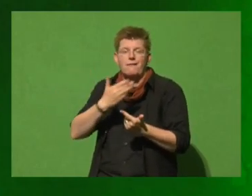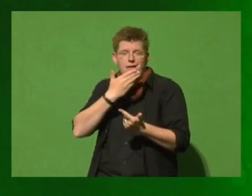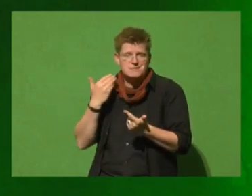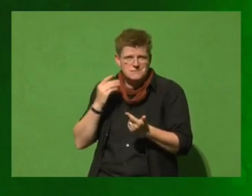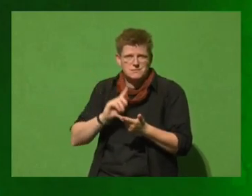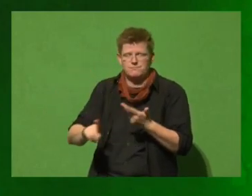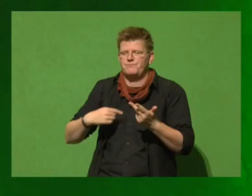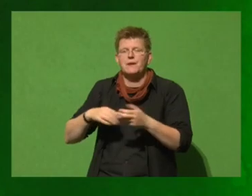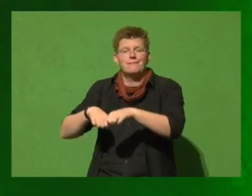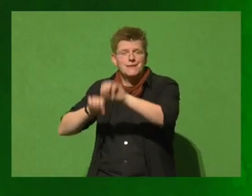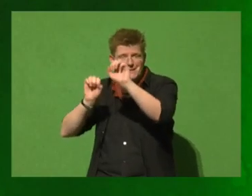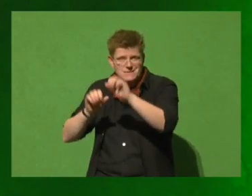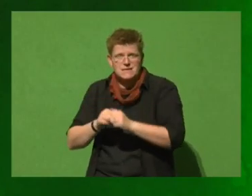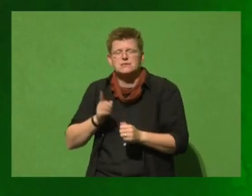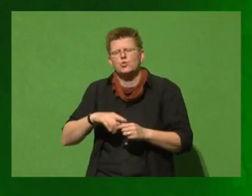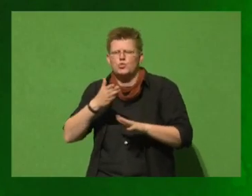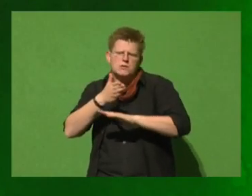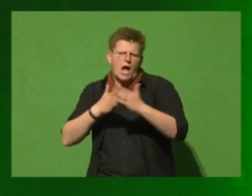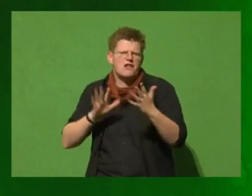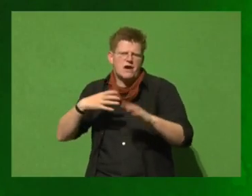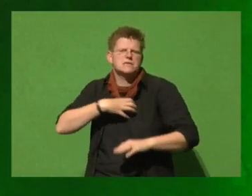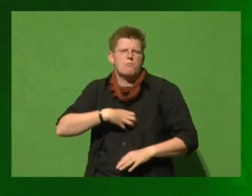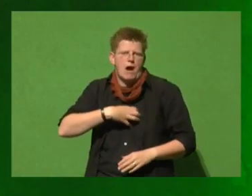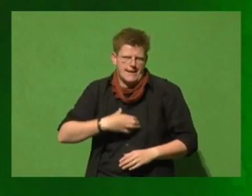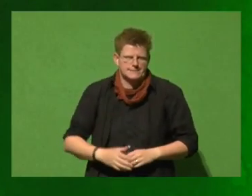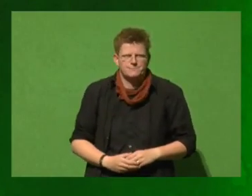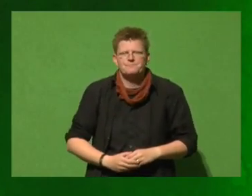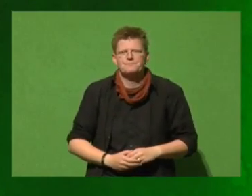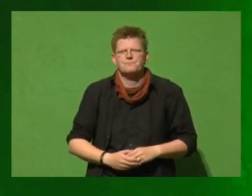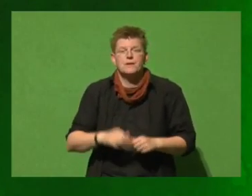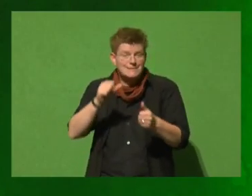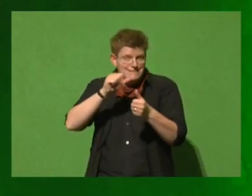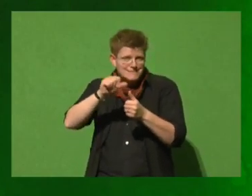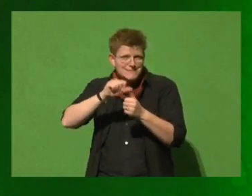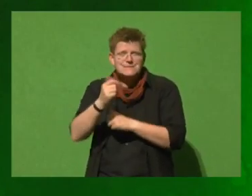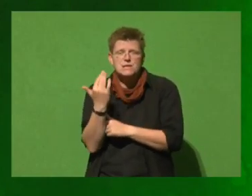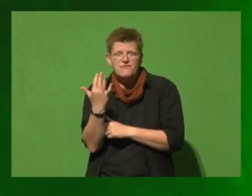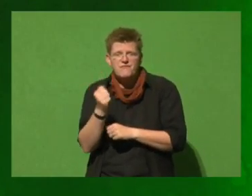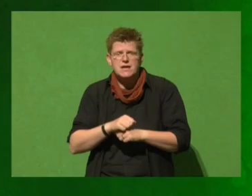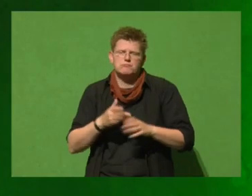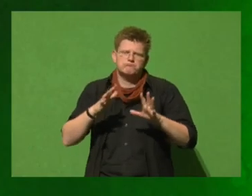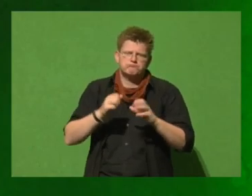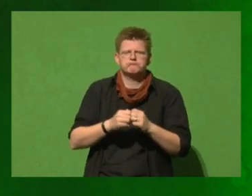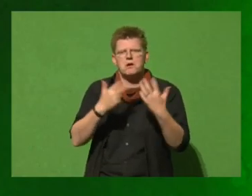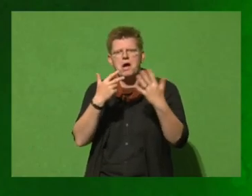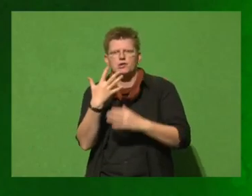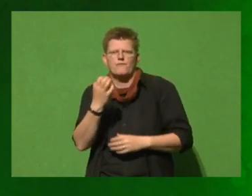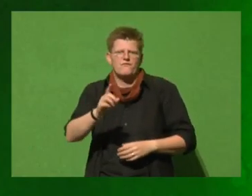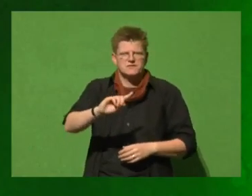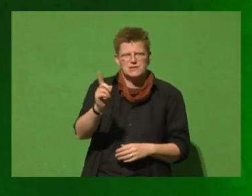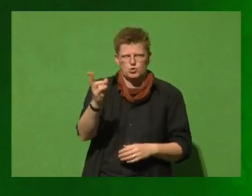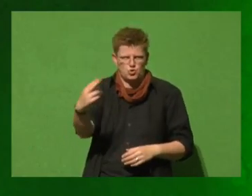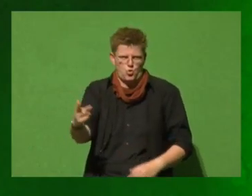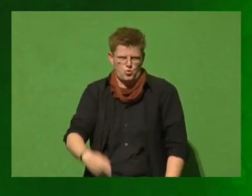Niedersachsen und zum Teil war es auch noch Bayern. Und die Zinslast liegt momentan um die 58.000